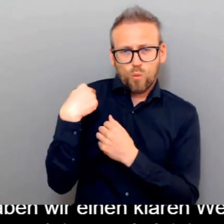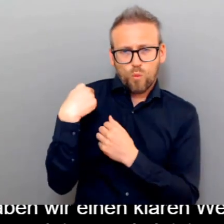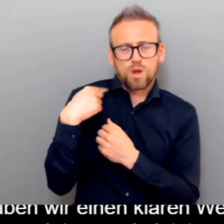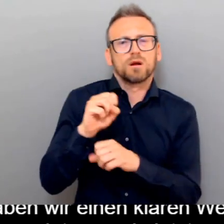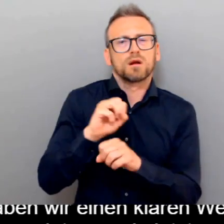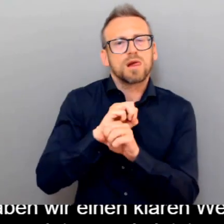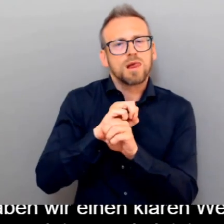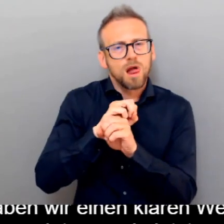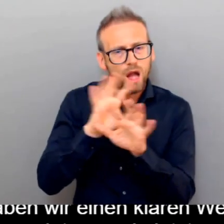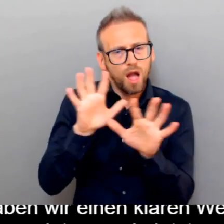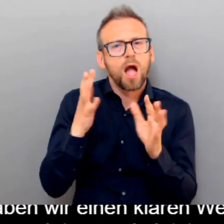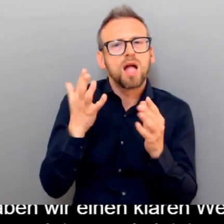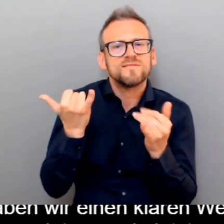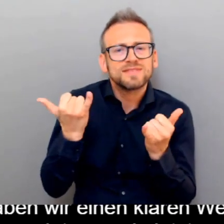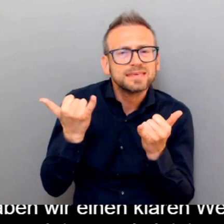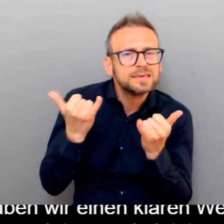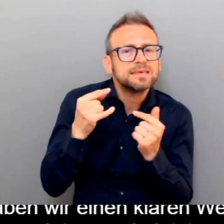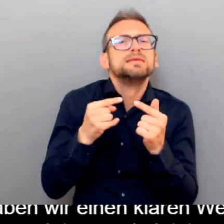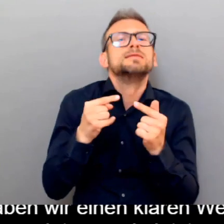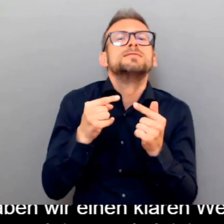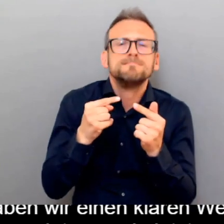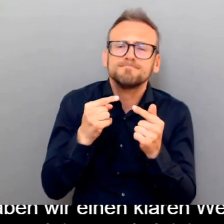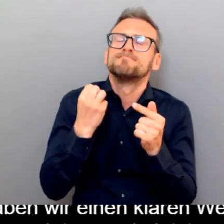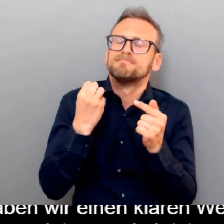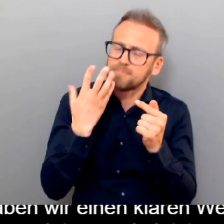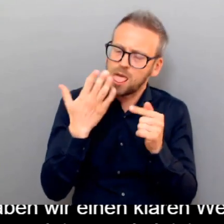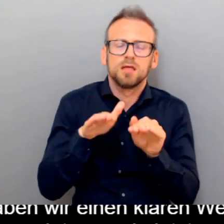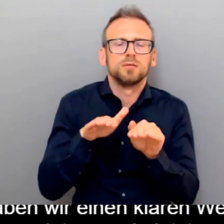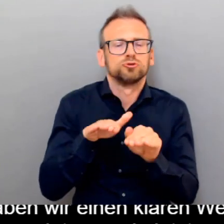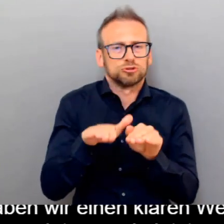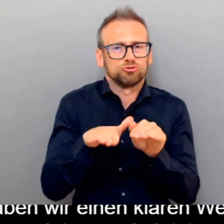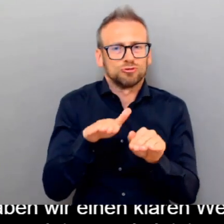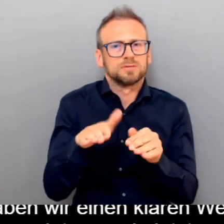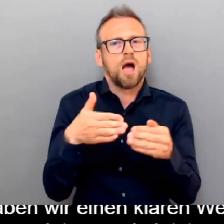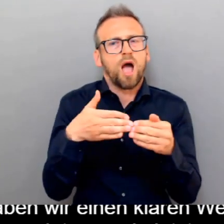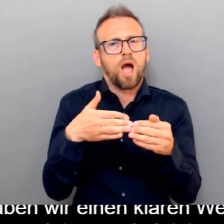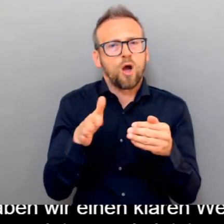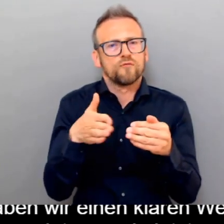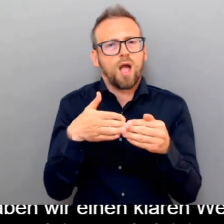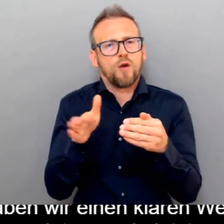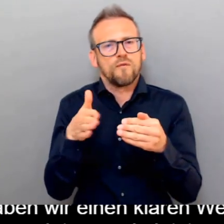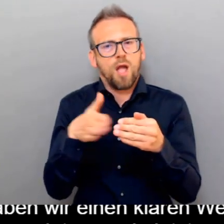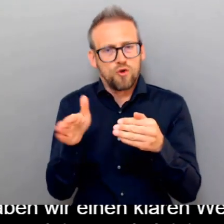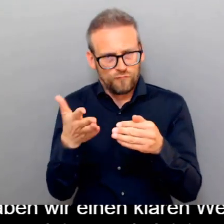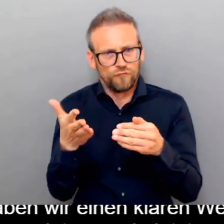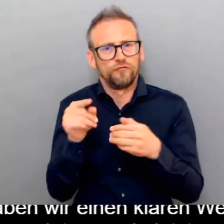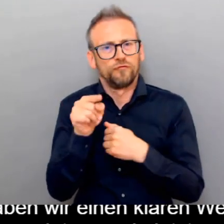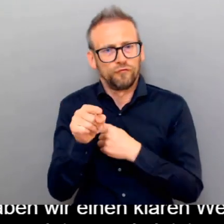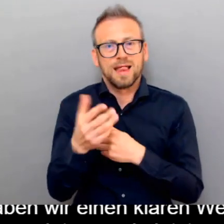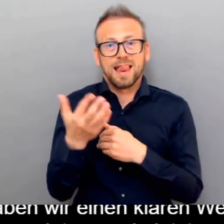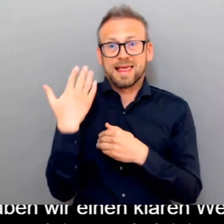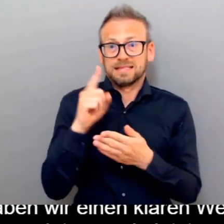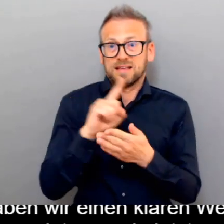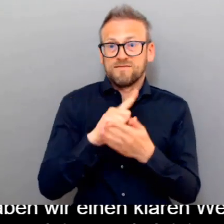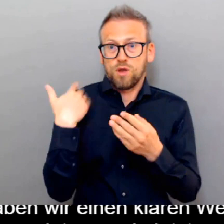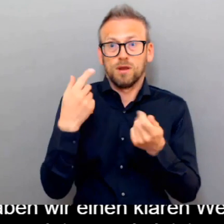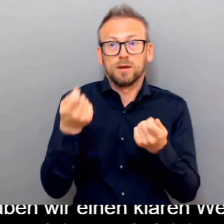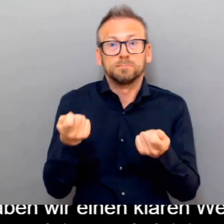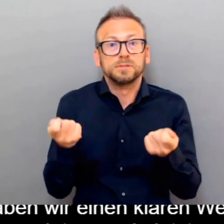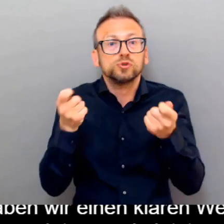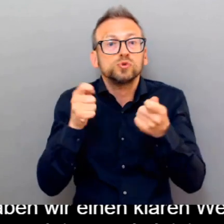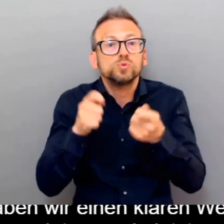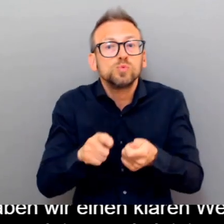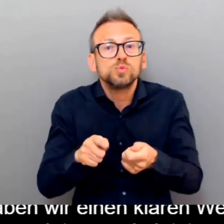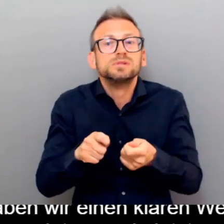im Außenbereich bis 20 Uhr, Speiselokale innen bis 22 Uhr. Und für die Hotellerie eben diese Perspektive